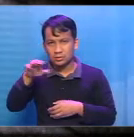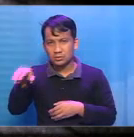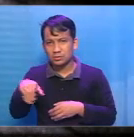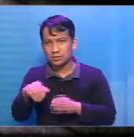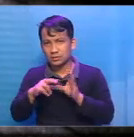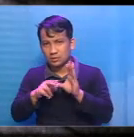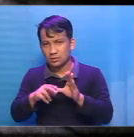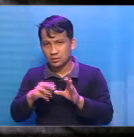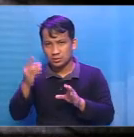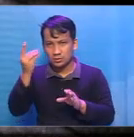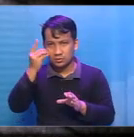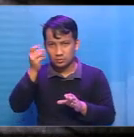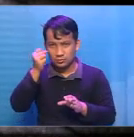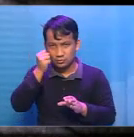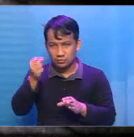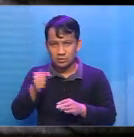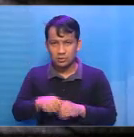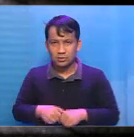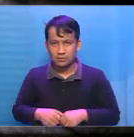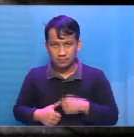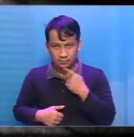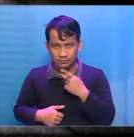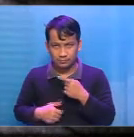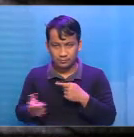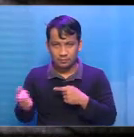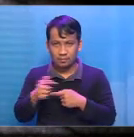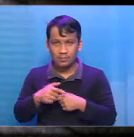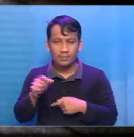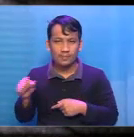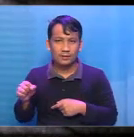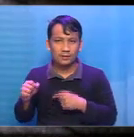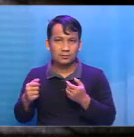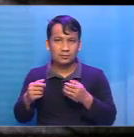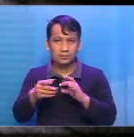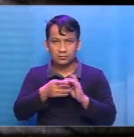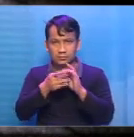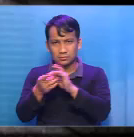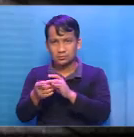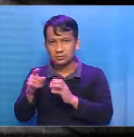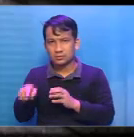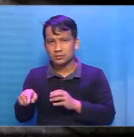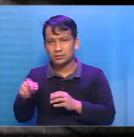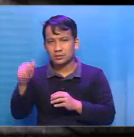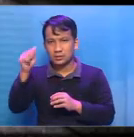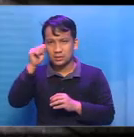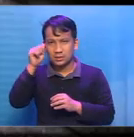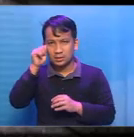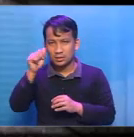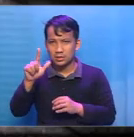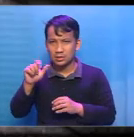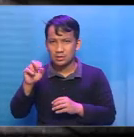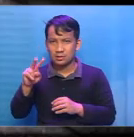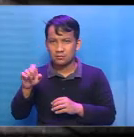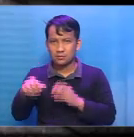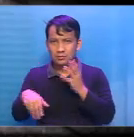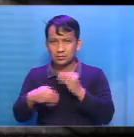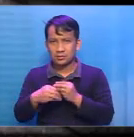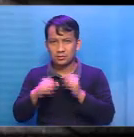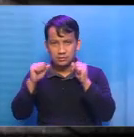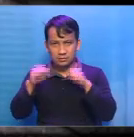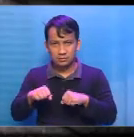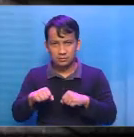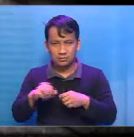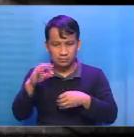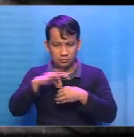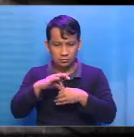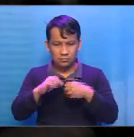Congressman Danilo Suarez. Pero eto po, si Suarez ay kaalyado ni Alvarez at bumoto pa para kay Alvarez para